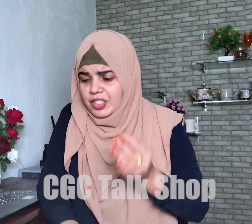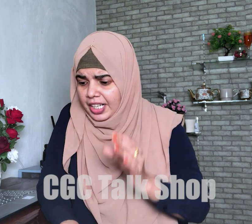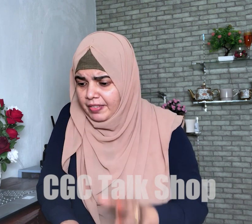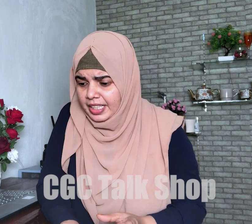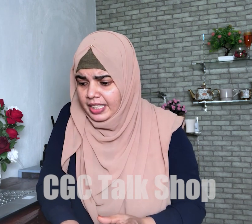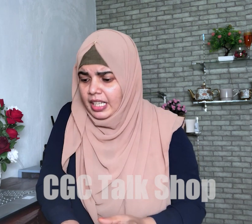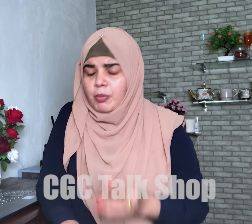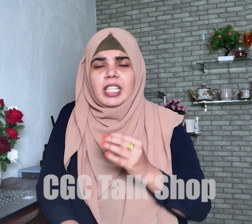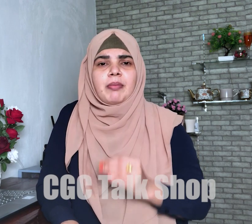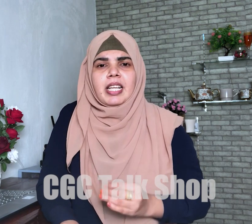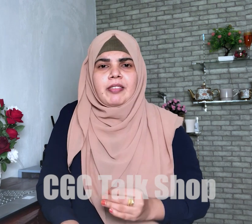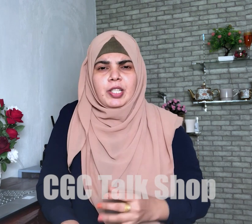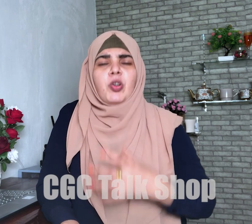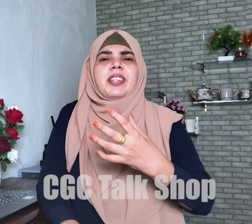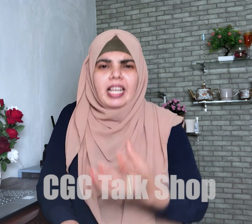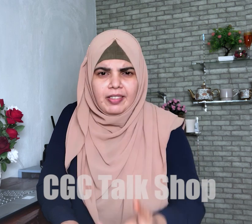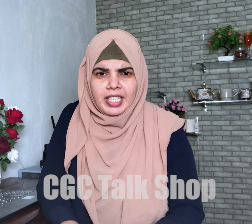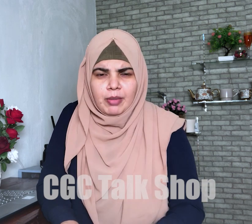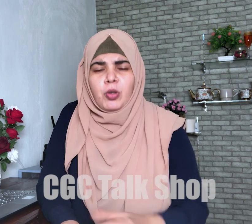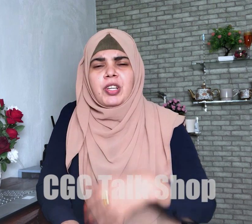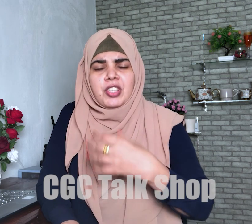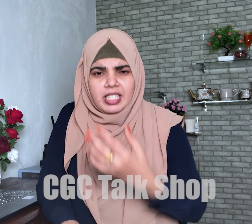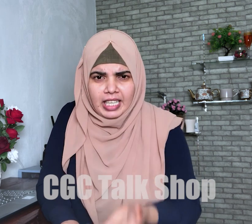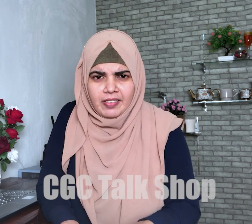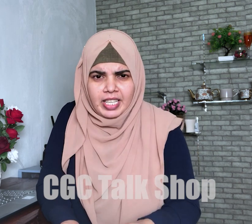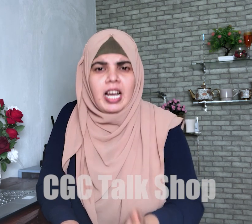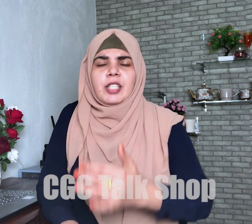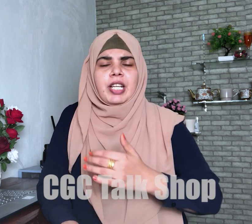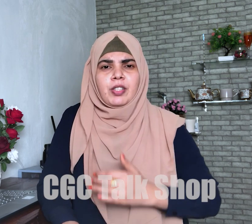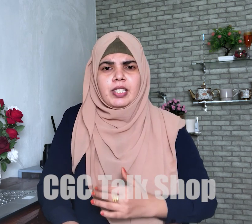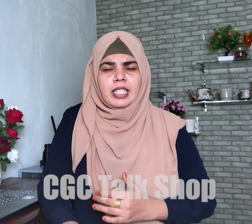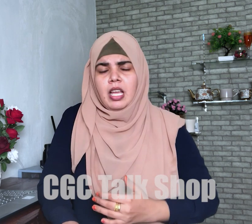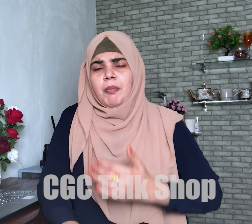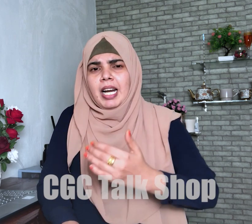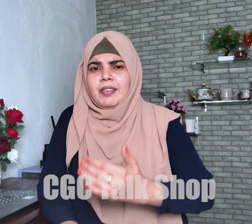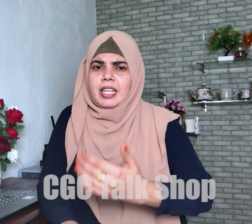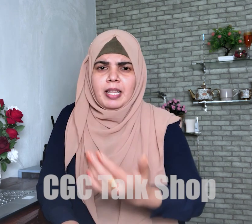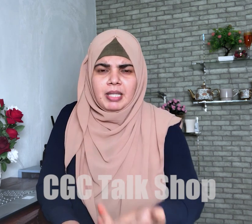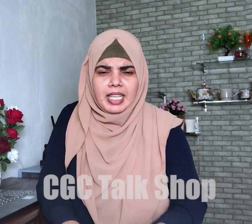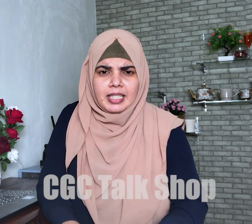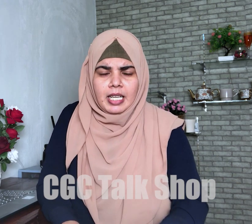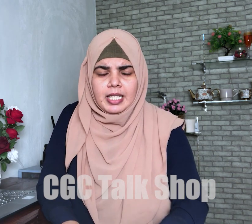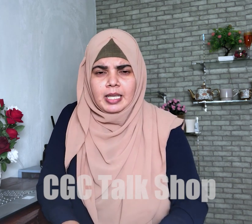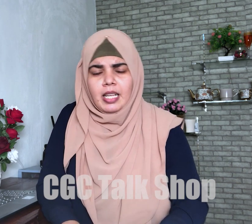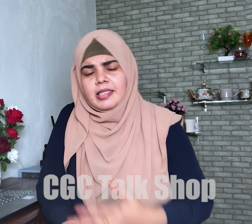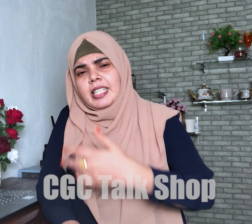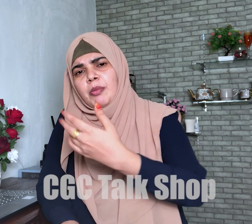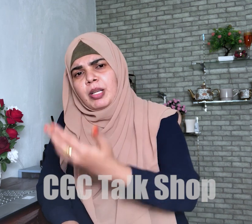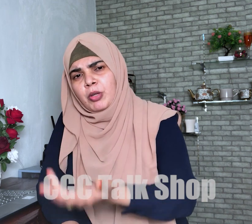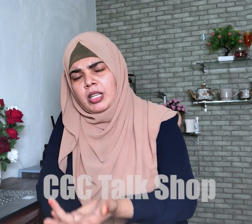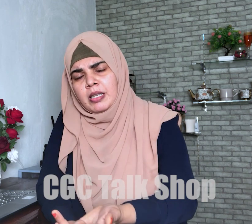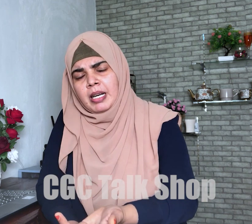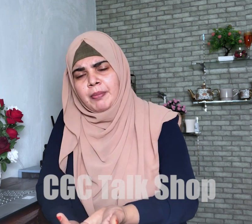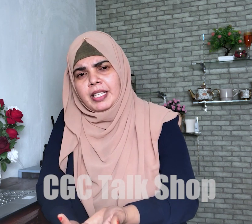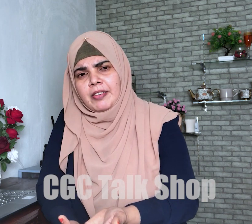2026 ஜனவரி 1st வரைக்கும் கொஞ்சம் தள்ளி வைங்க, 3 வருஷத்துக்கு தள்ளி வைங்க. அது வரைக்கும் வந்து மாணவர்கள் தமிழ்ல எழுதலாம், சிங்கள